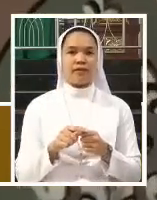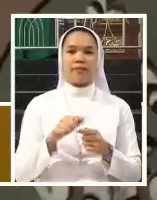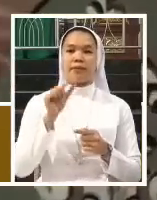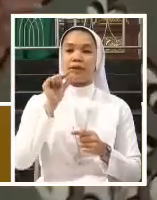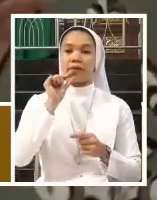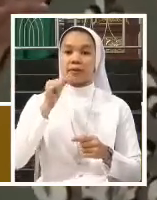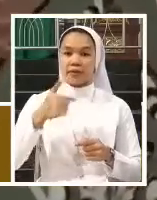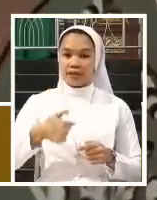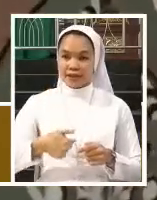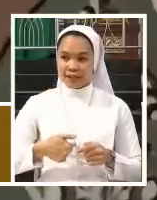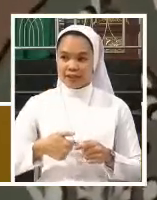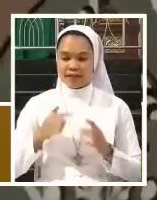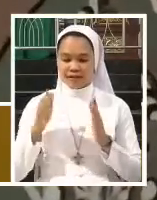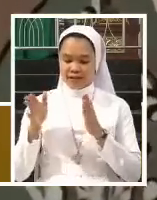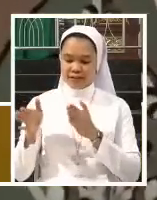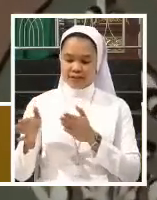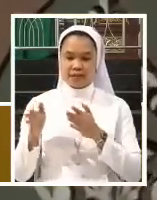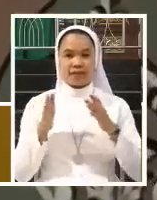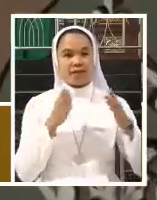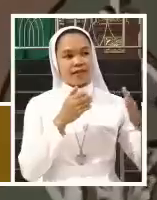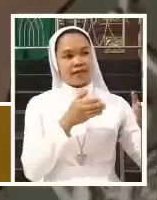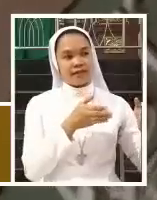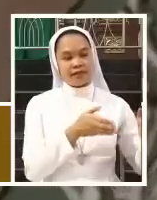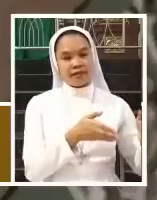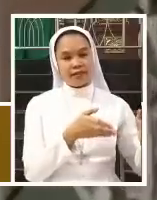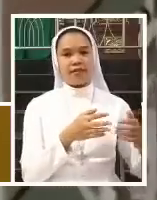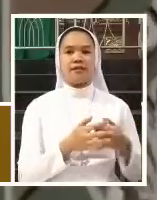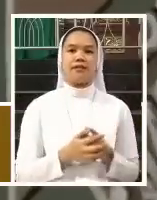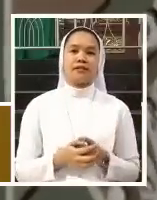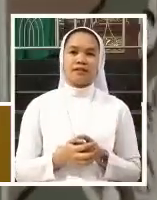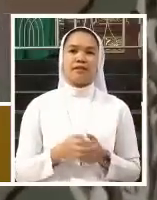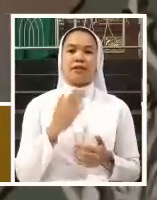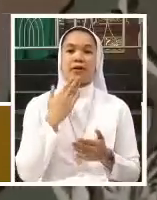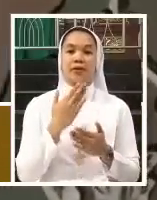Pakibati ang indong mga kataid kang Diyos marahay naga.